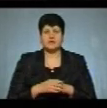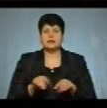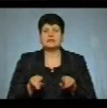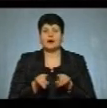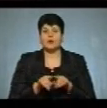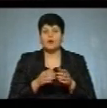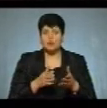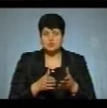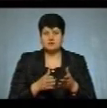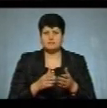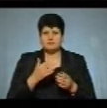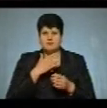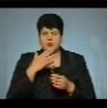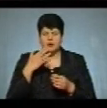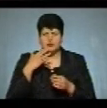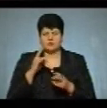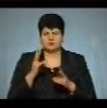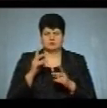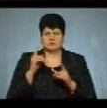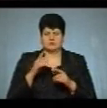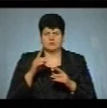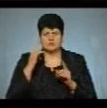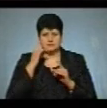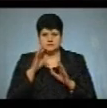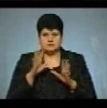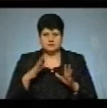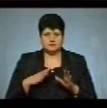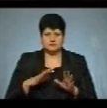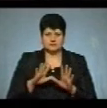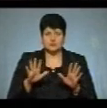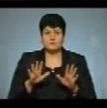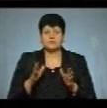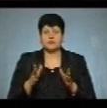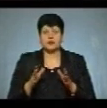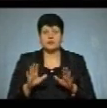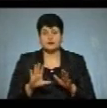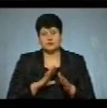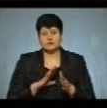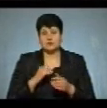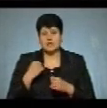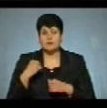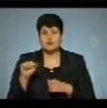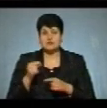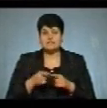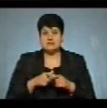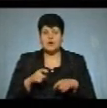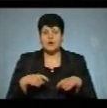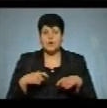також багато для декого неочікувано і став переможцем такої